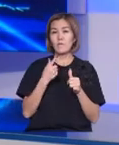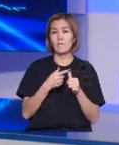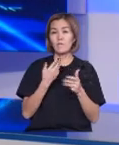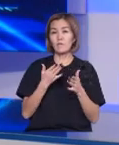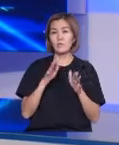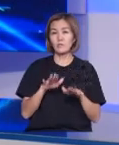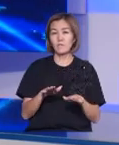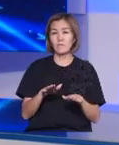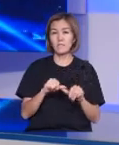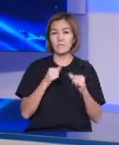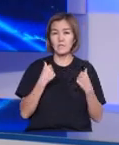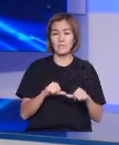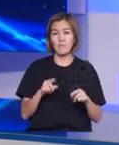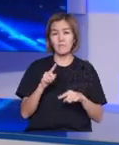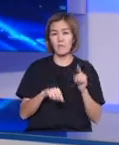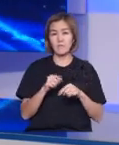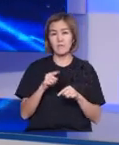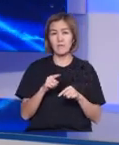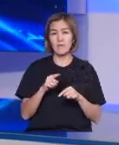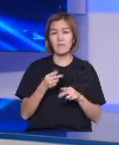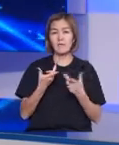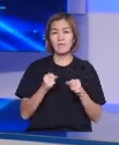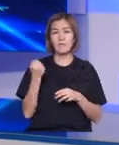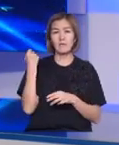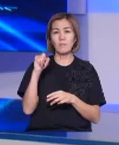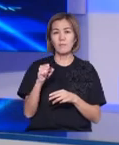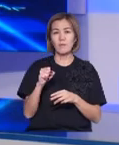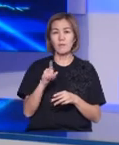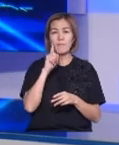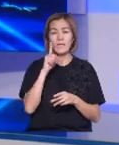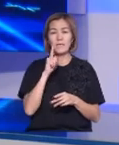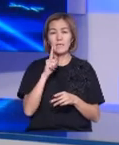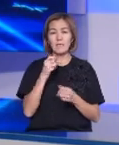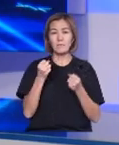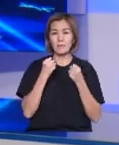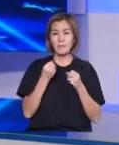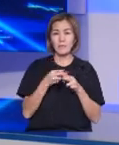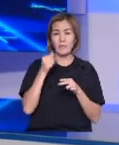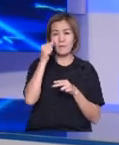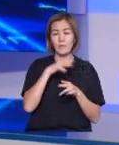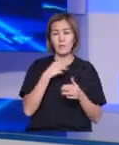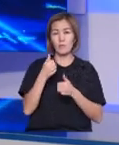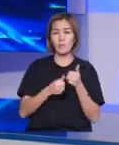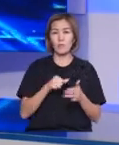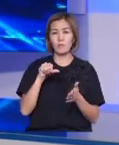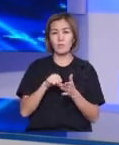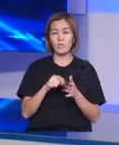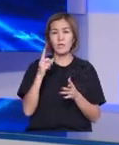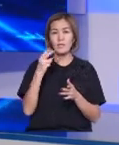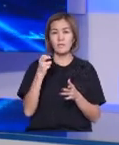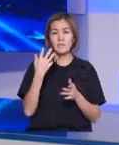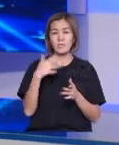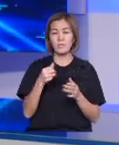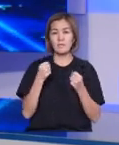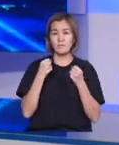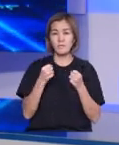не только в сердцах его близких, но и на матах, где за победу сражаются молодые таланты. В этом году в турнире приняли участие более